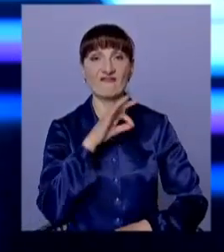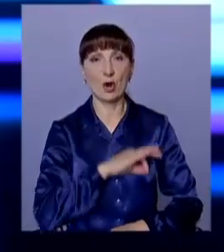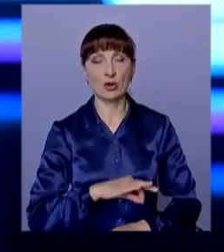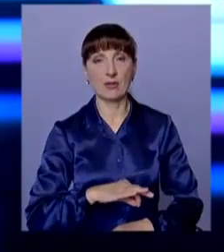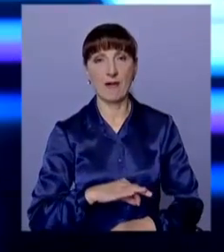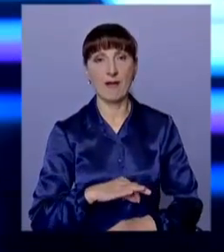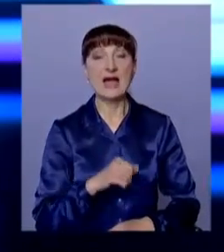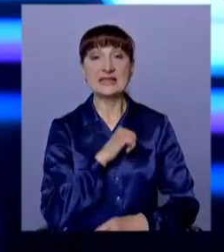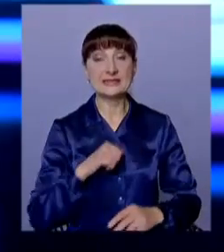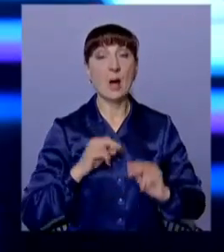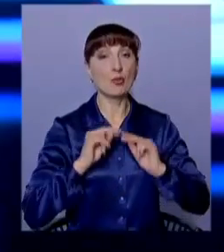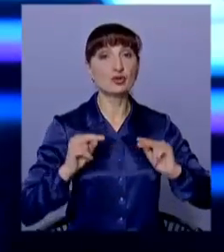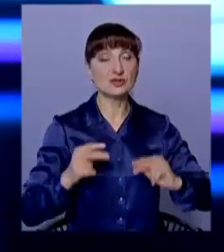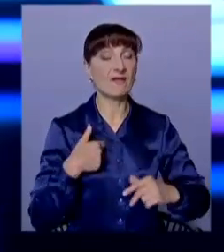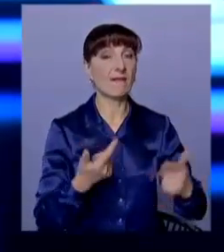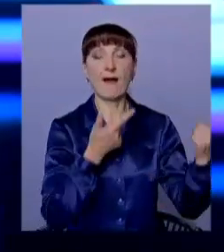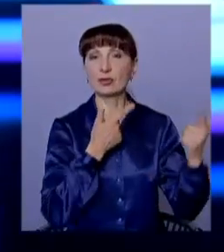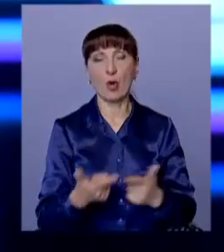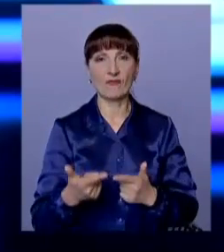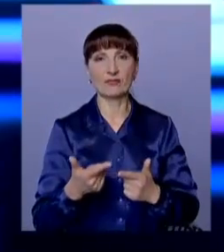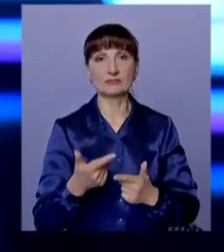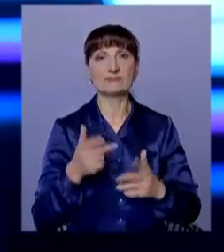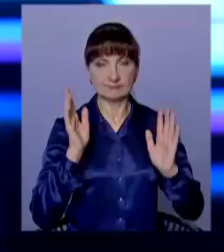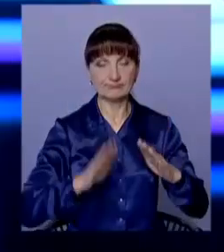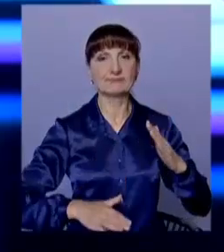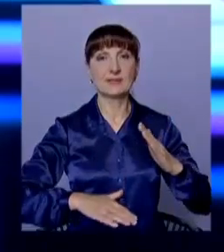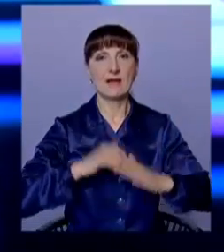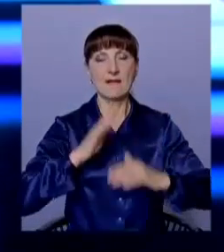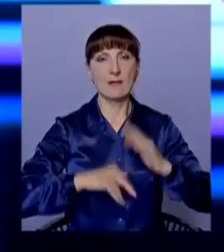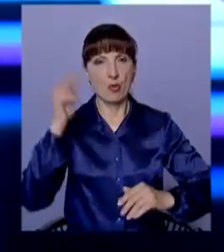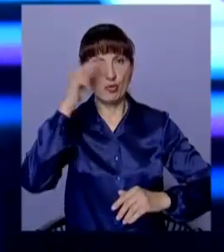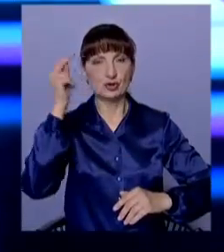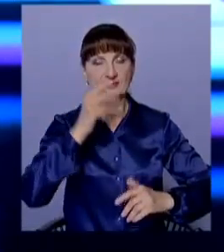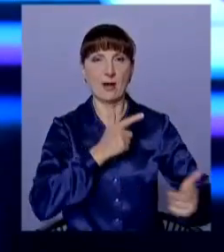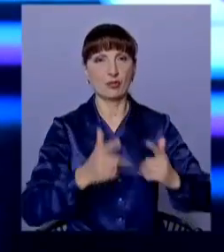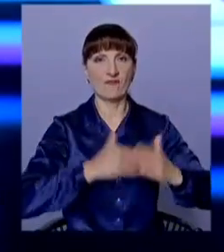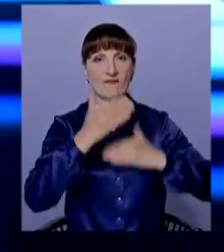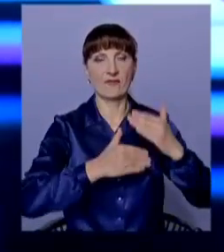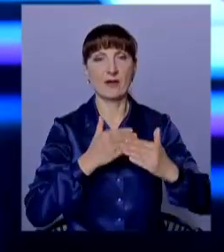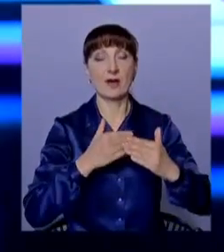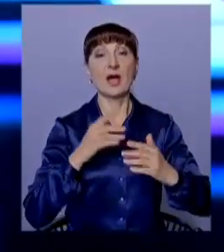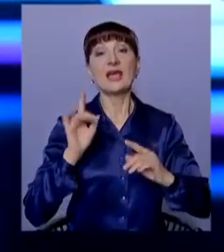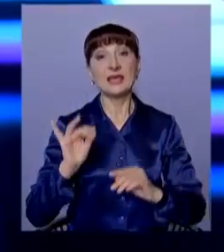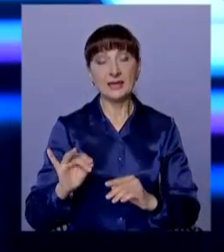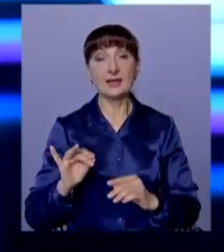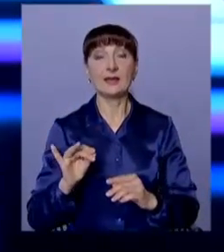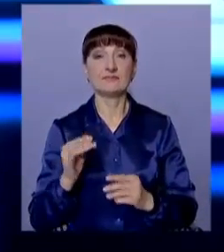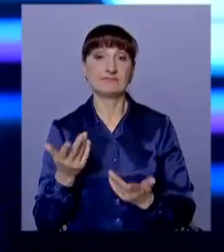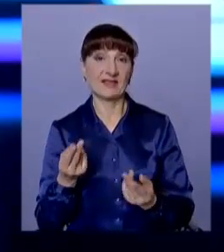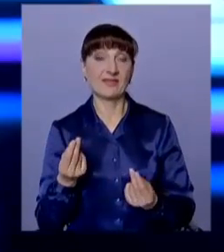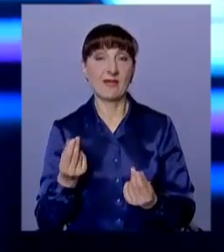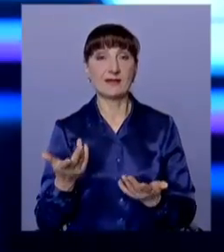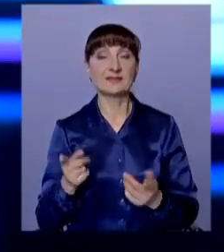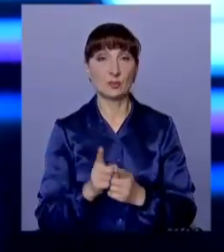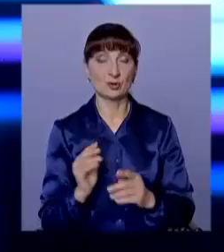показываем, что сам учитель готов развиваться. Профессиональный рост учителя, конечно. Да. И в то же время это некий бонус. И финансовый,